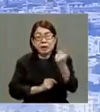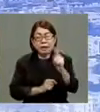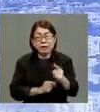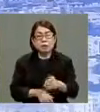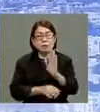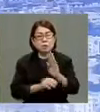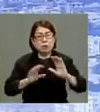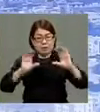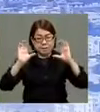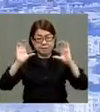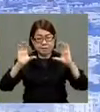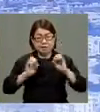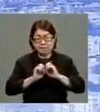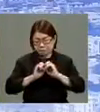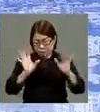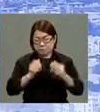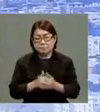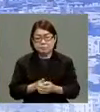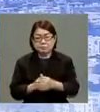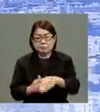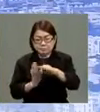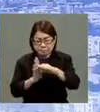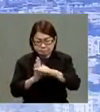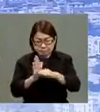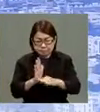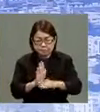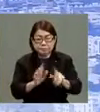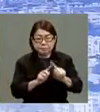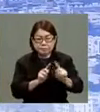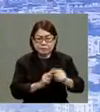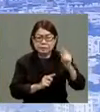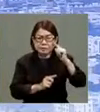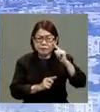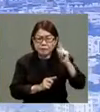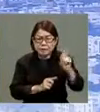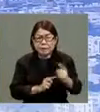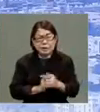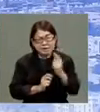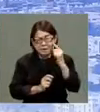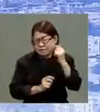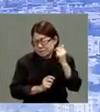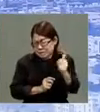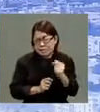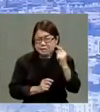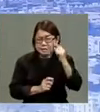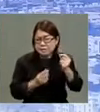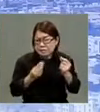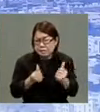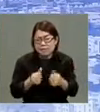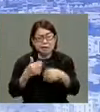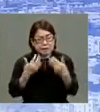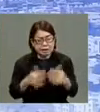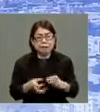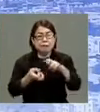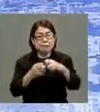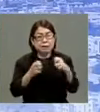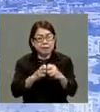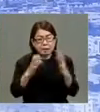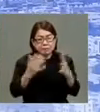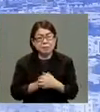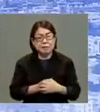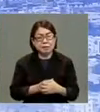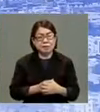การของทางราชการนะครับข้อมูลเข้ามาเนี่ยนะครับเรามีการคิดอย่างละเอียดและรอบคอบในเรื่องความมั่นคงปลอดภัยของข้อมูลนะครับ